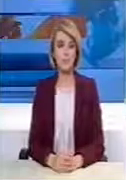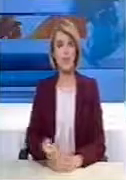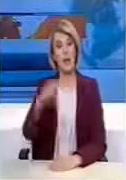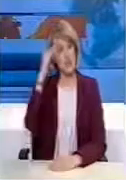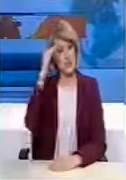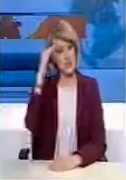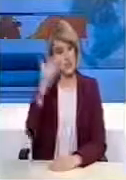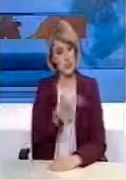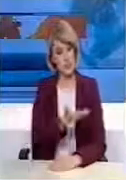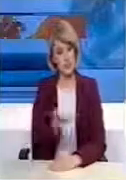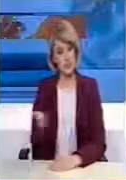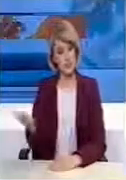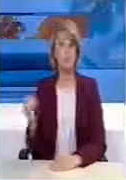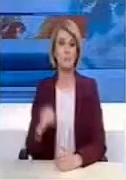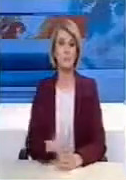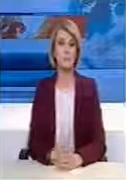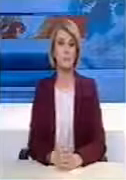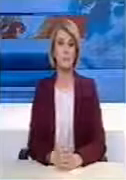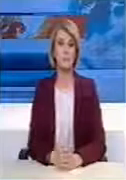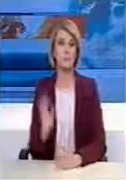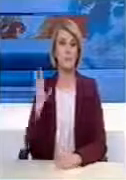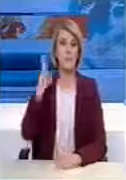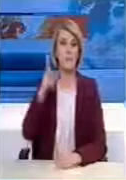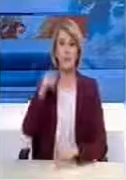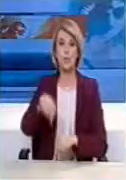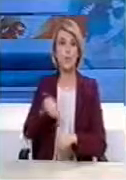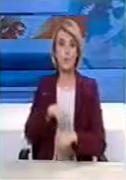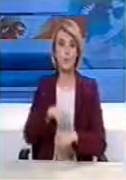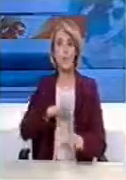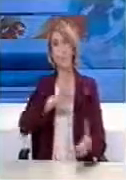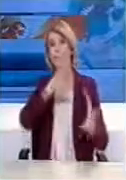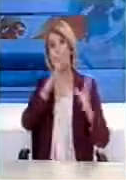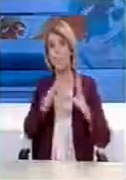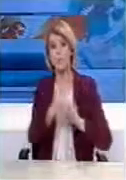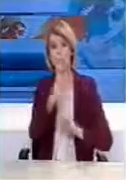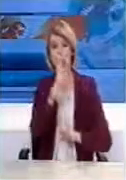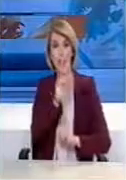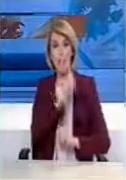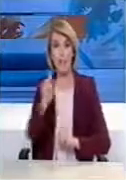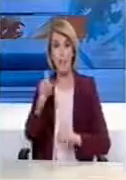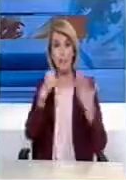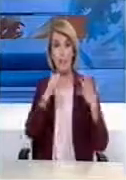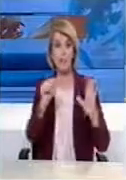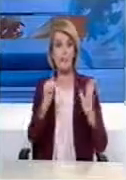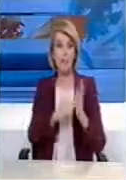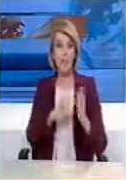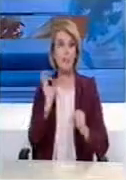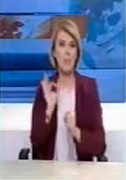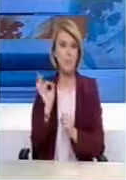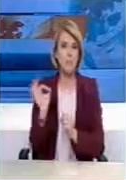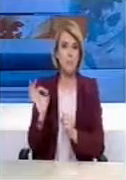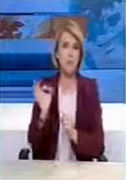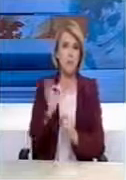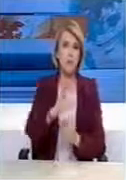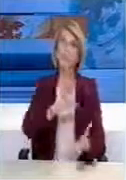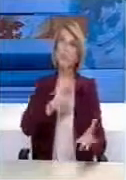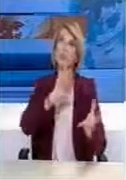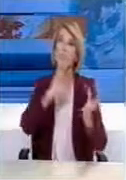Καλησπέρα σας. Έως σήμερα περισσότερα από 1.600.000 κρούσματα του νέου κορονοϊού έχουν